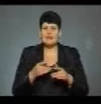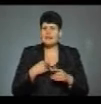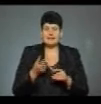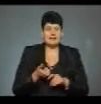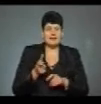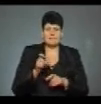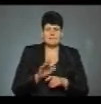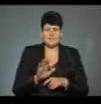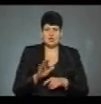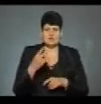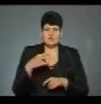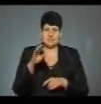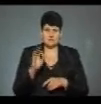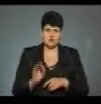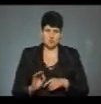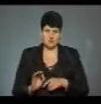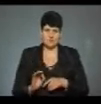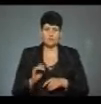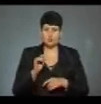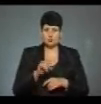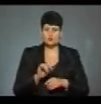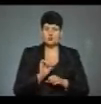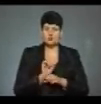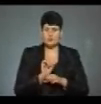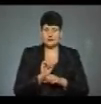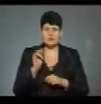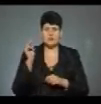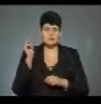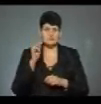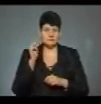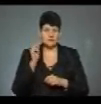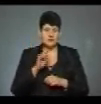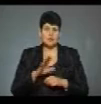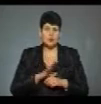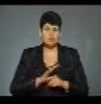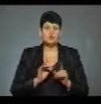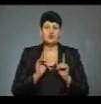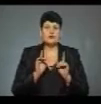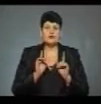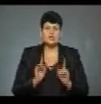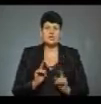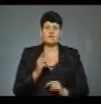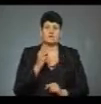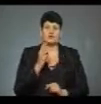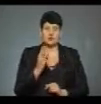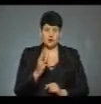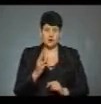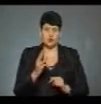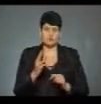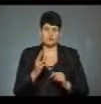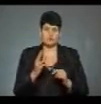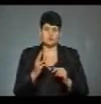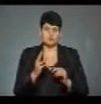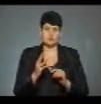перевищує більше 20%. Тому призупинення навчального процесу відбулося лише в 3 загальноосвітніх школах